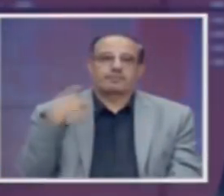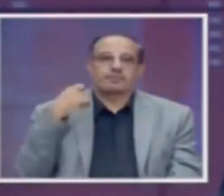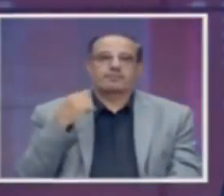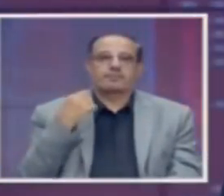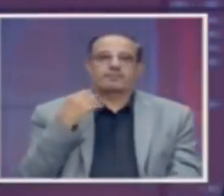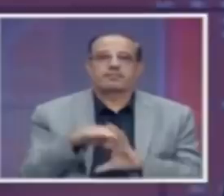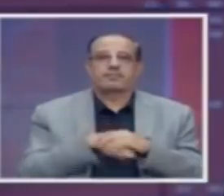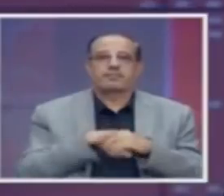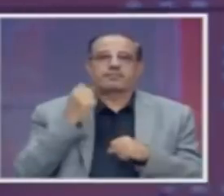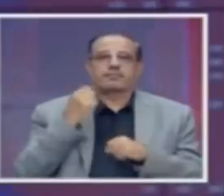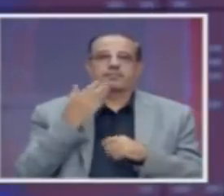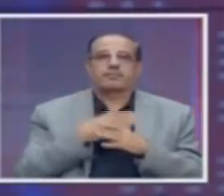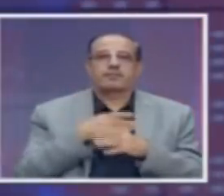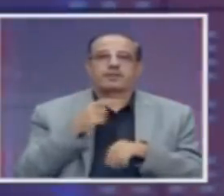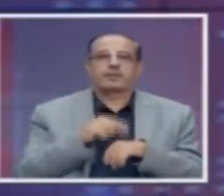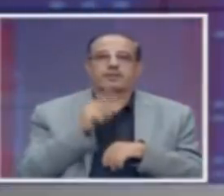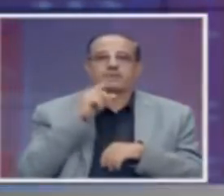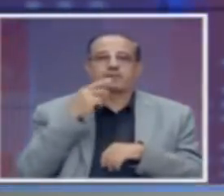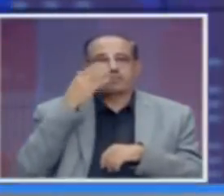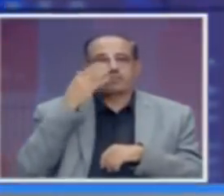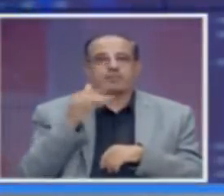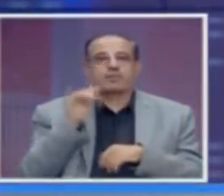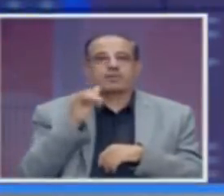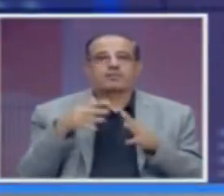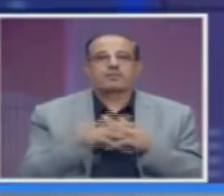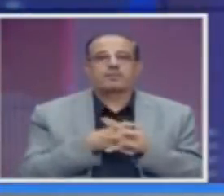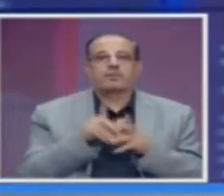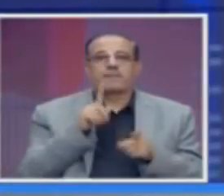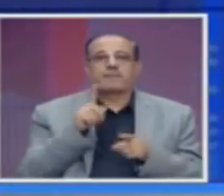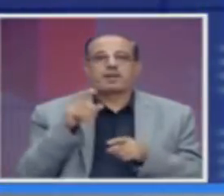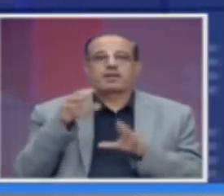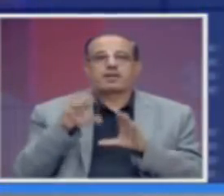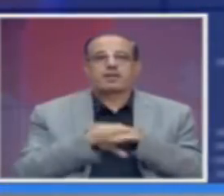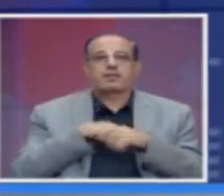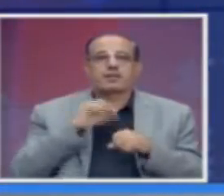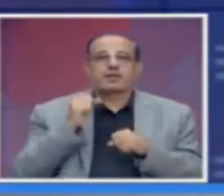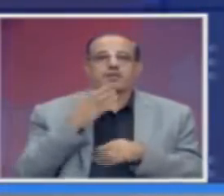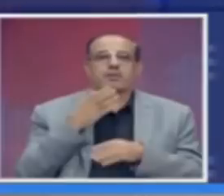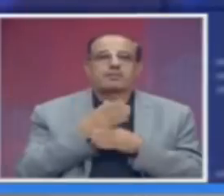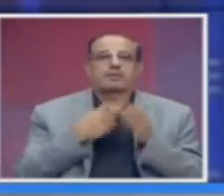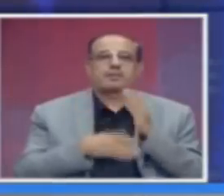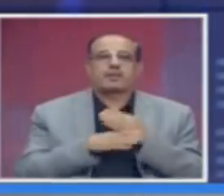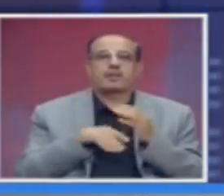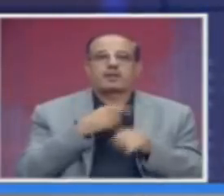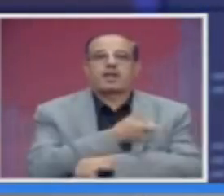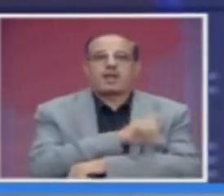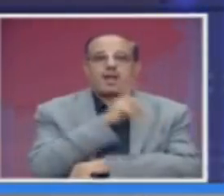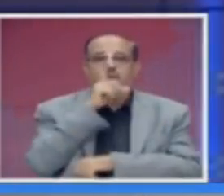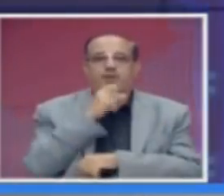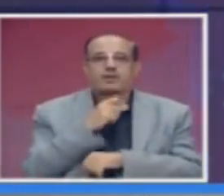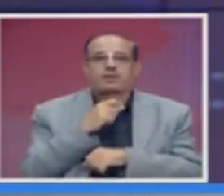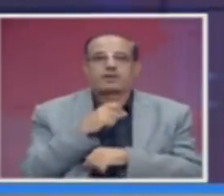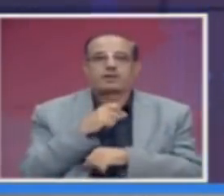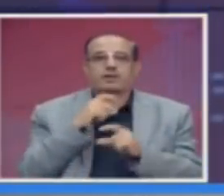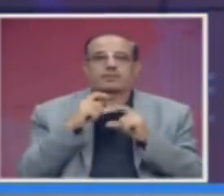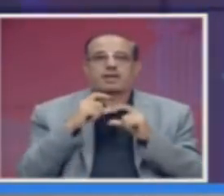أشاد وزير الكهرباء والطاقة المتجددة الدكتور محمد شاكر بالعلاقات المتميزة بين قطاع الكهرباء وبنك